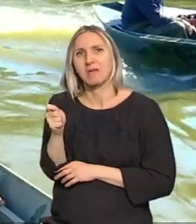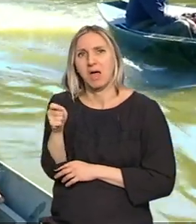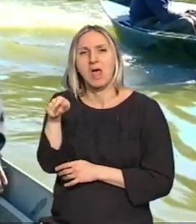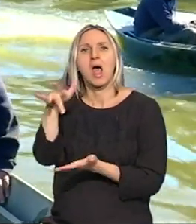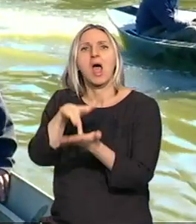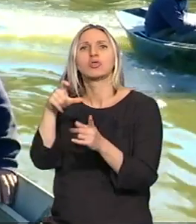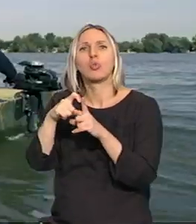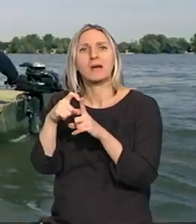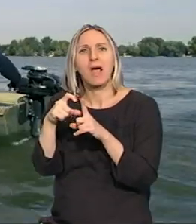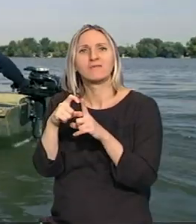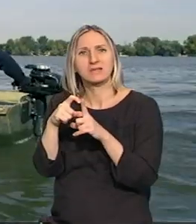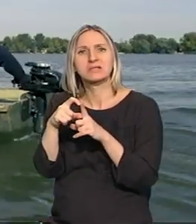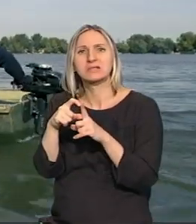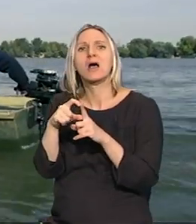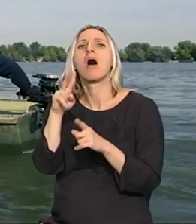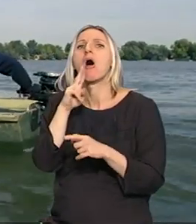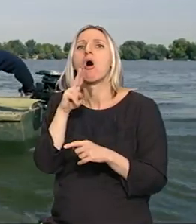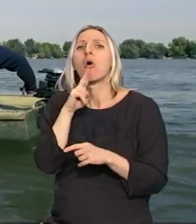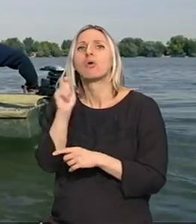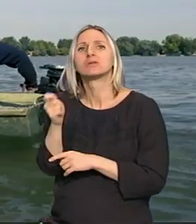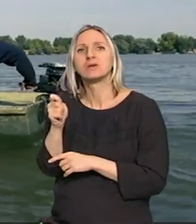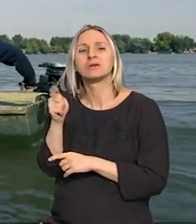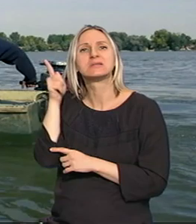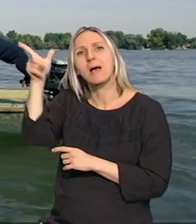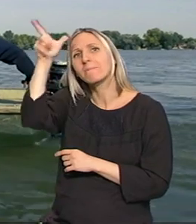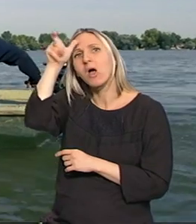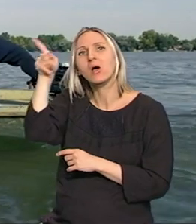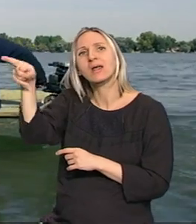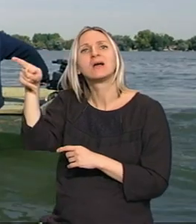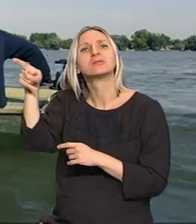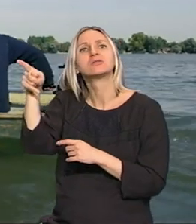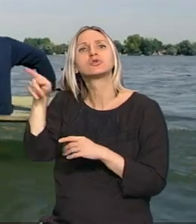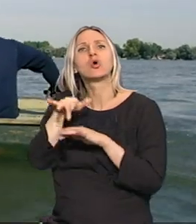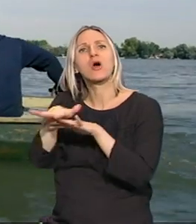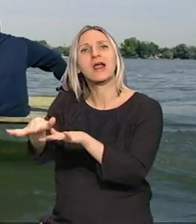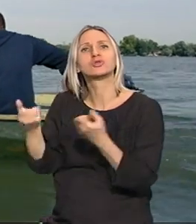Dubravici koji su radili za beogradsko rečno gazdinstvo. Sad je to